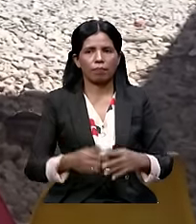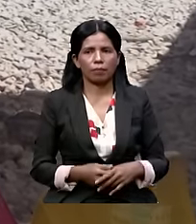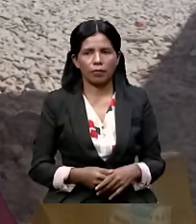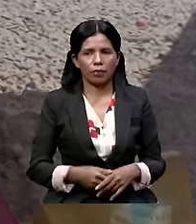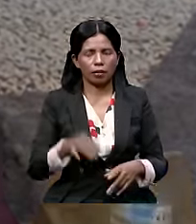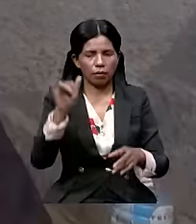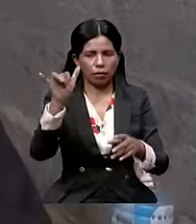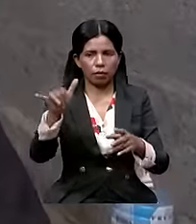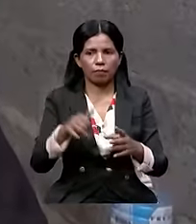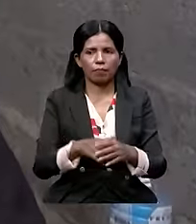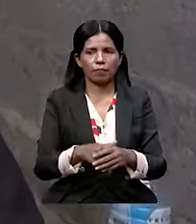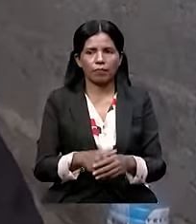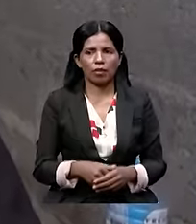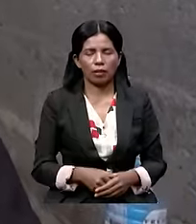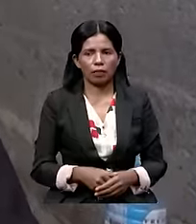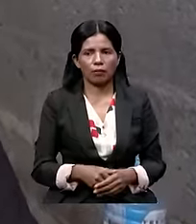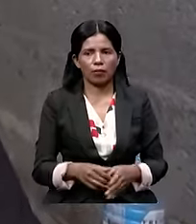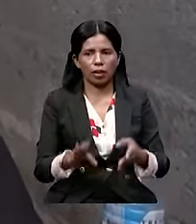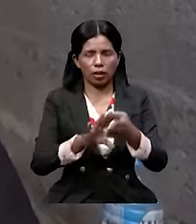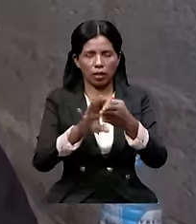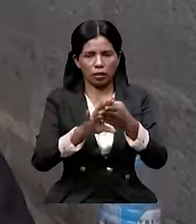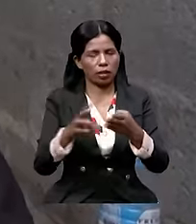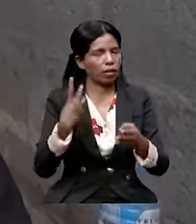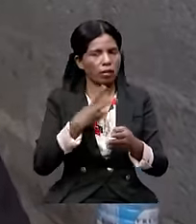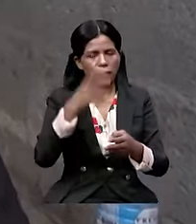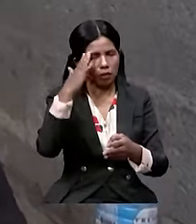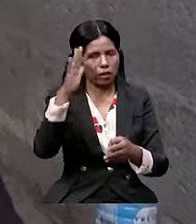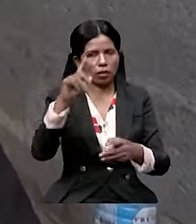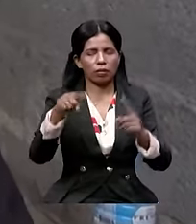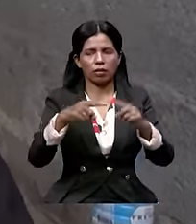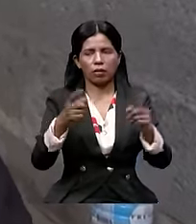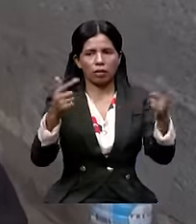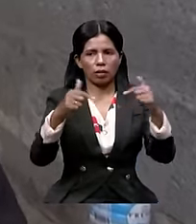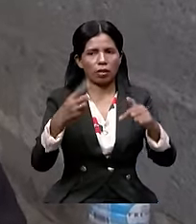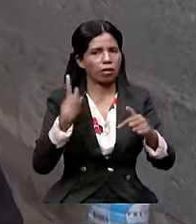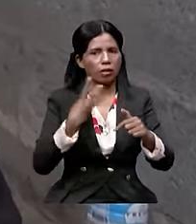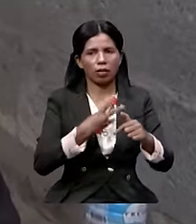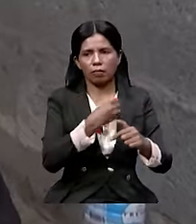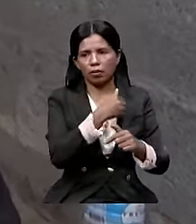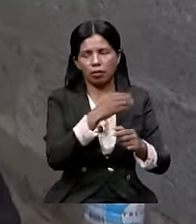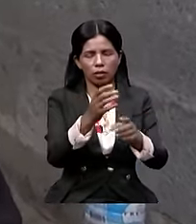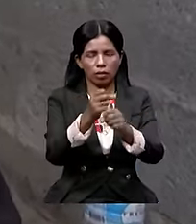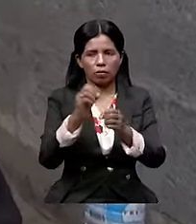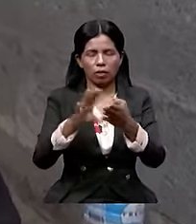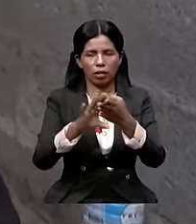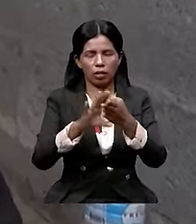ambel hela ba mas karta ne late ne mai hira ma mai mebe amla sirap sim karta